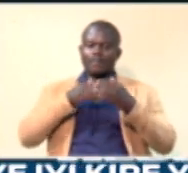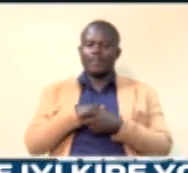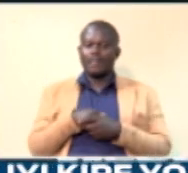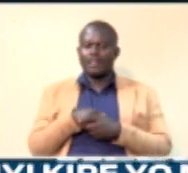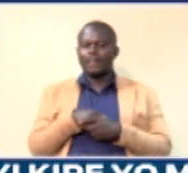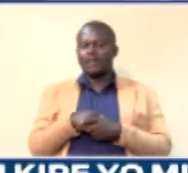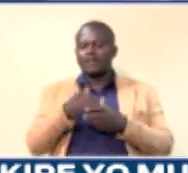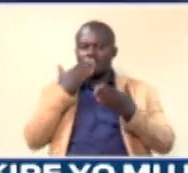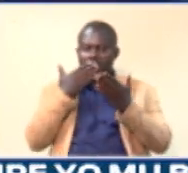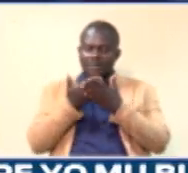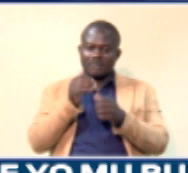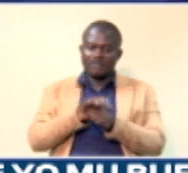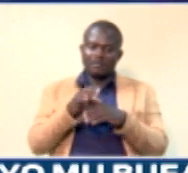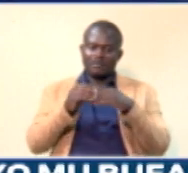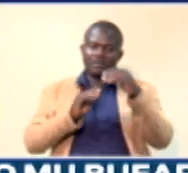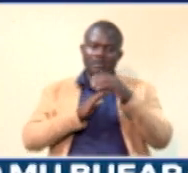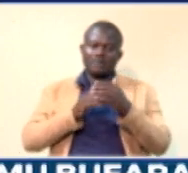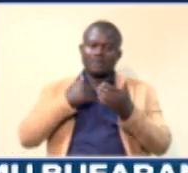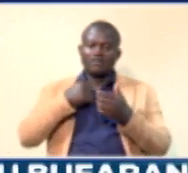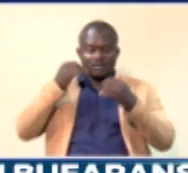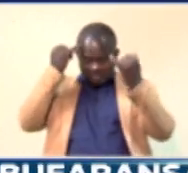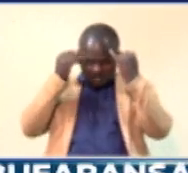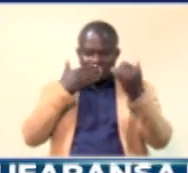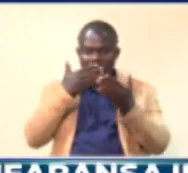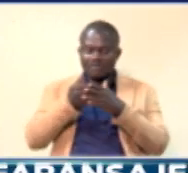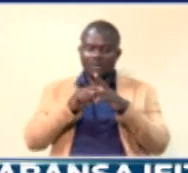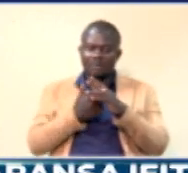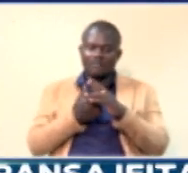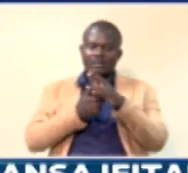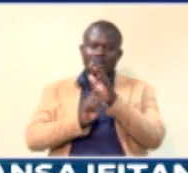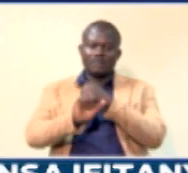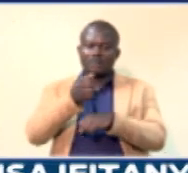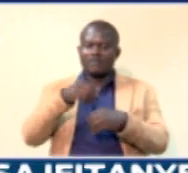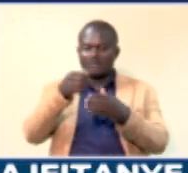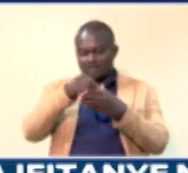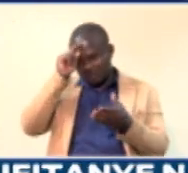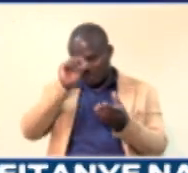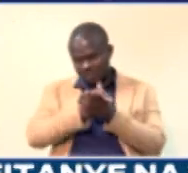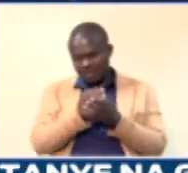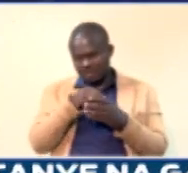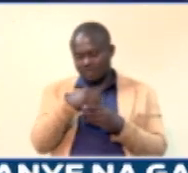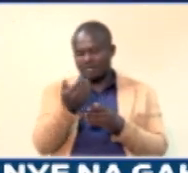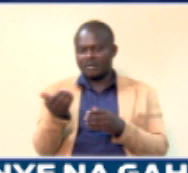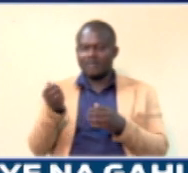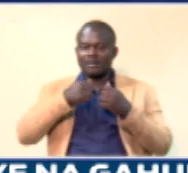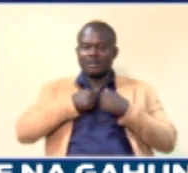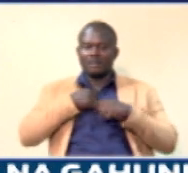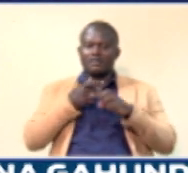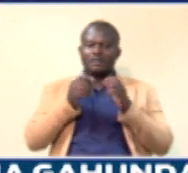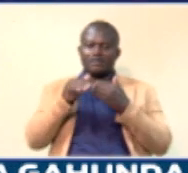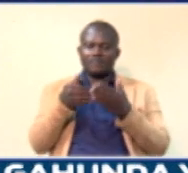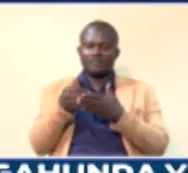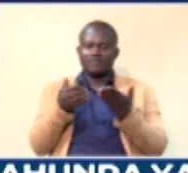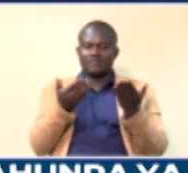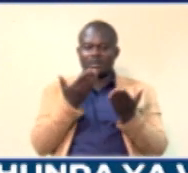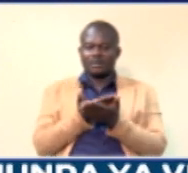byiza abayobozi ku rwego rwo hejuru bafite initiative nziza zo gutangiza ibikorwa bitanga icyizere ku bana w'u Rwanda. Icyo umuntu yasaba